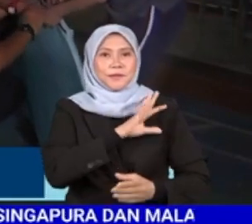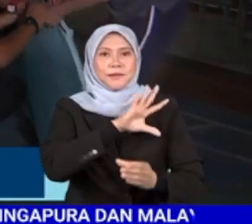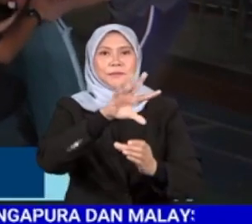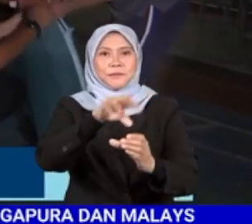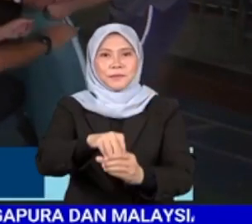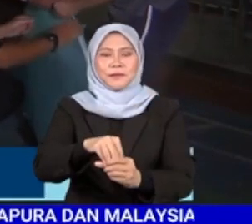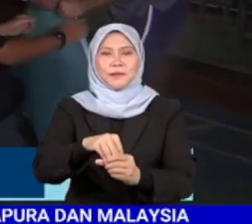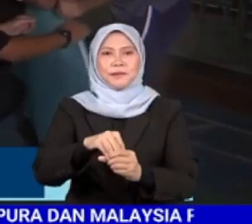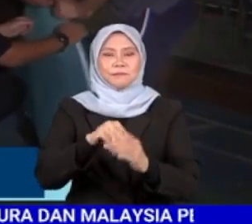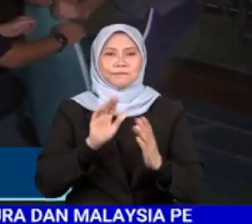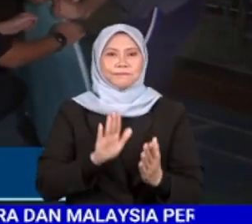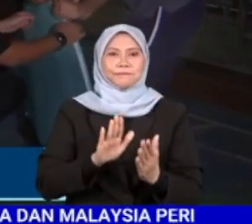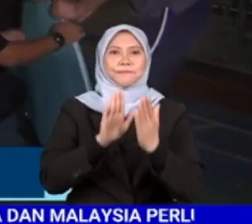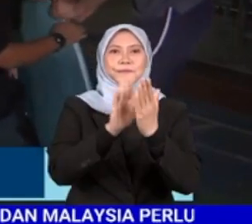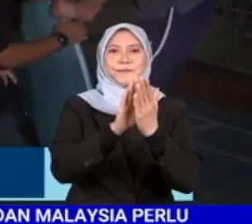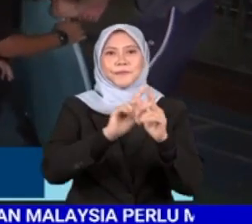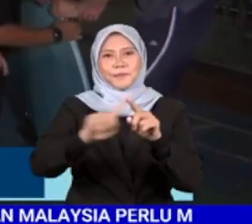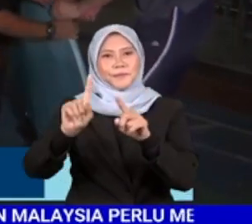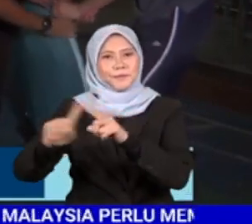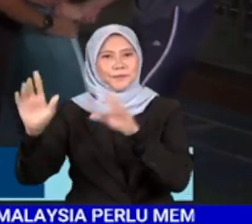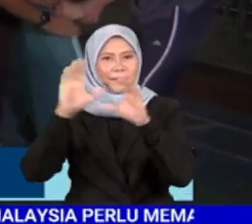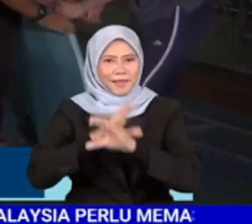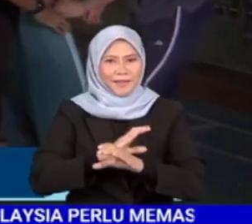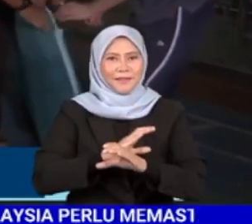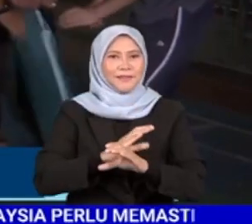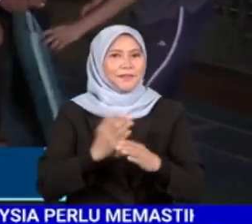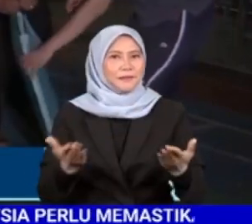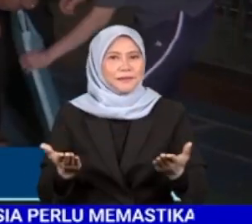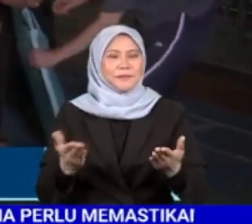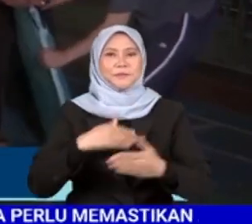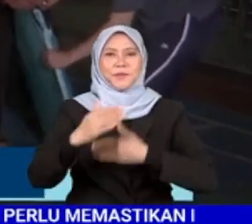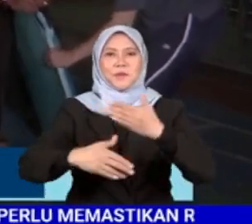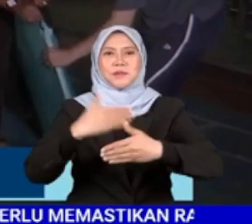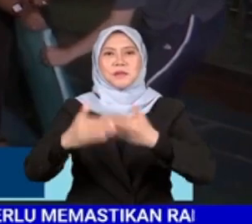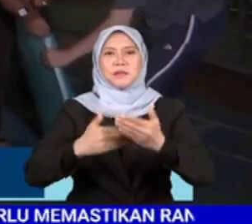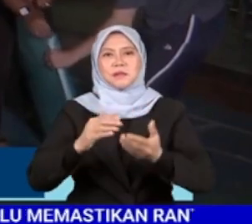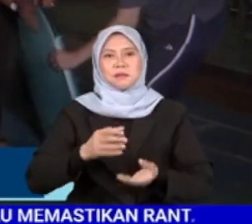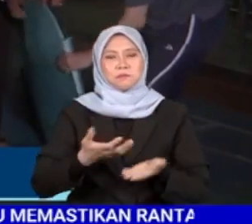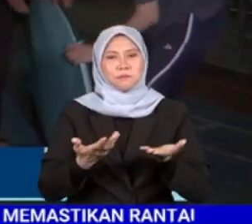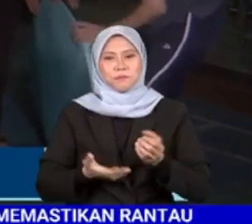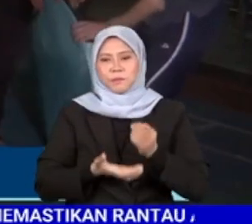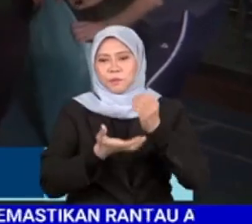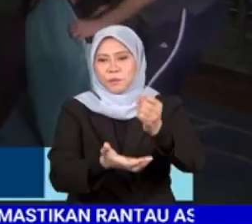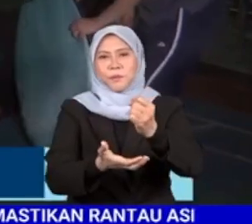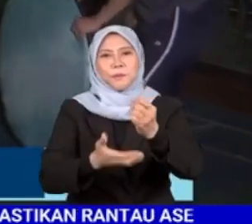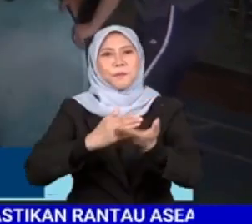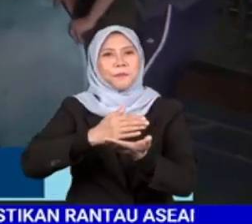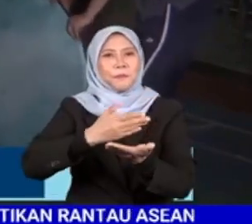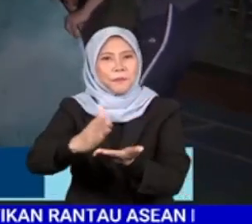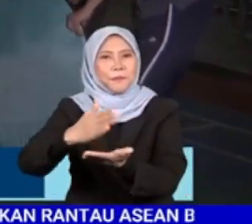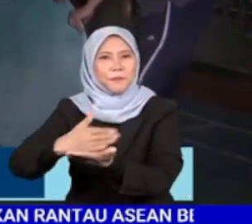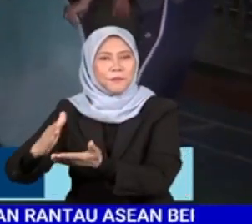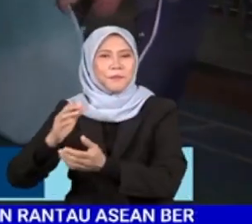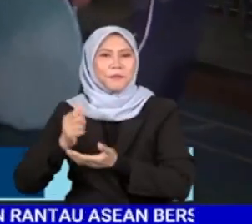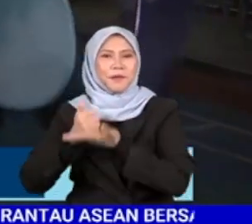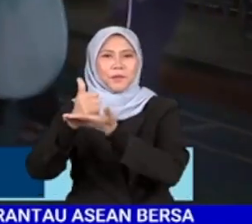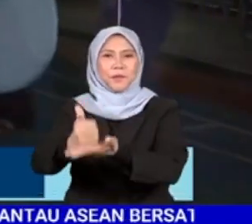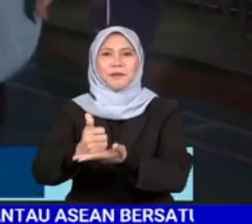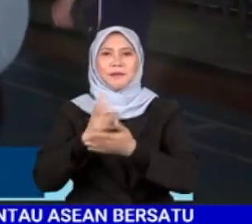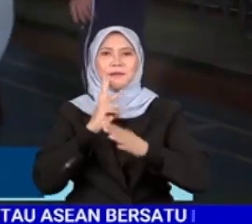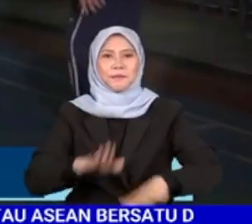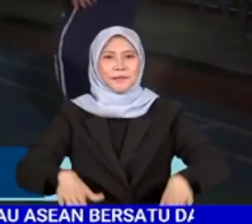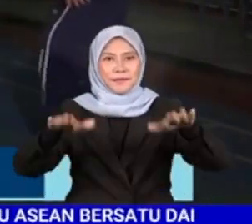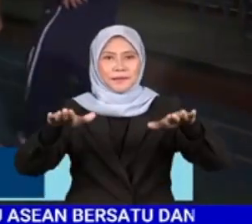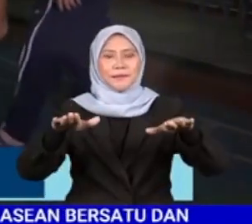terlibat berdepan dengan pelbagai cabaran, antaranya dari segi proses pengagihan bantuan kepada penduduk terjejas akibat